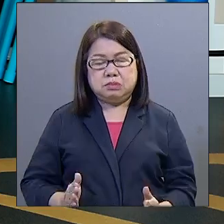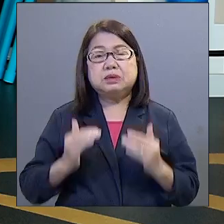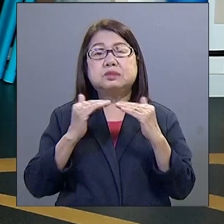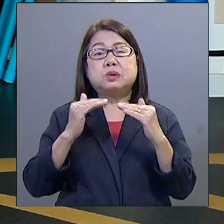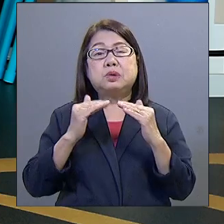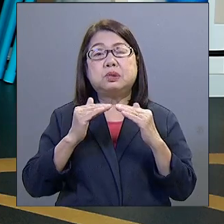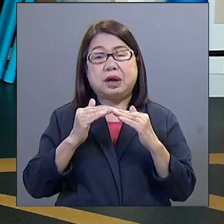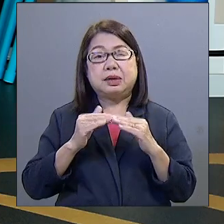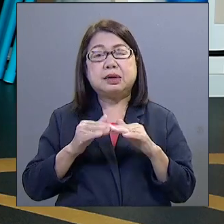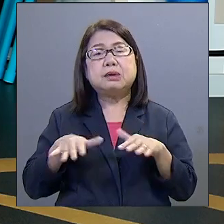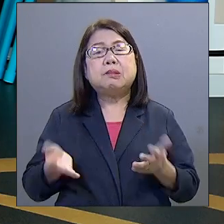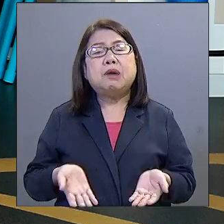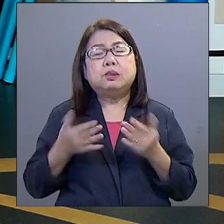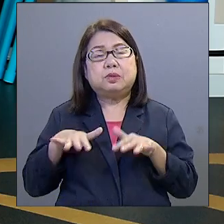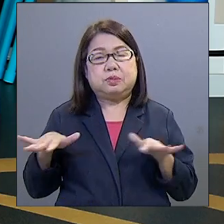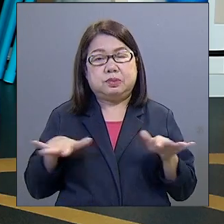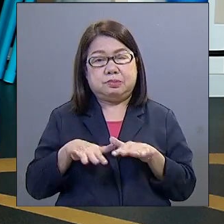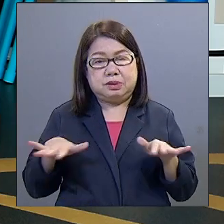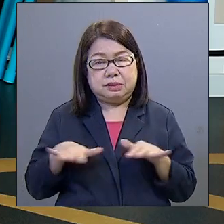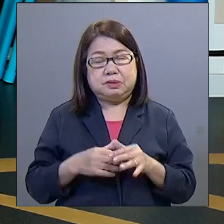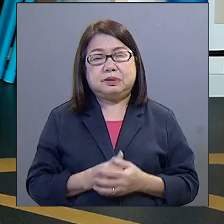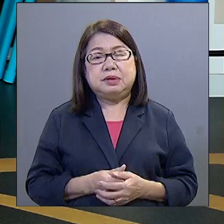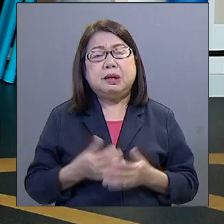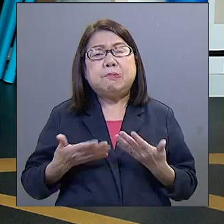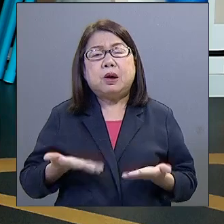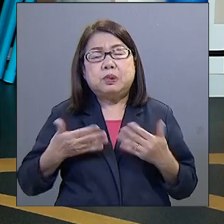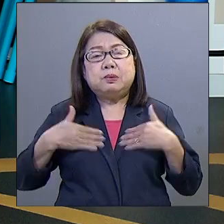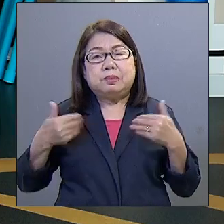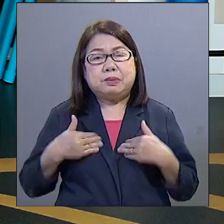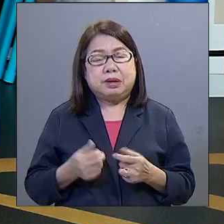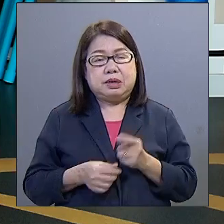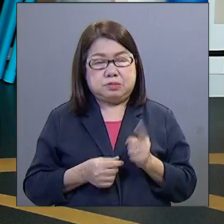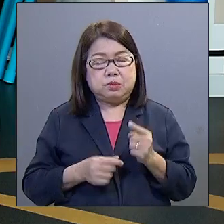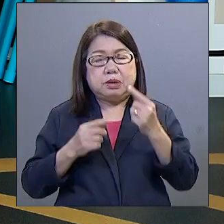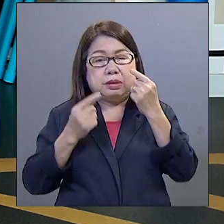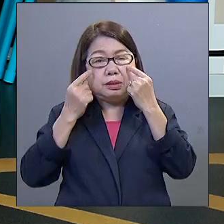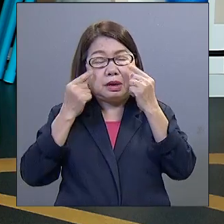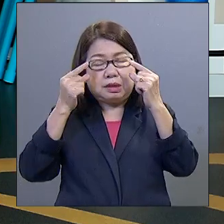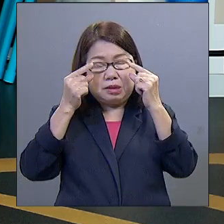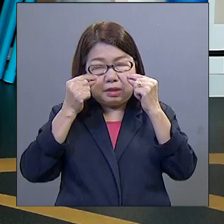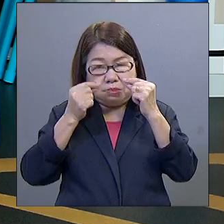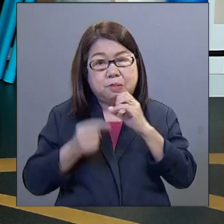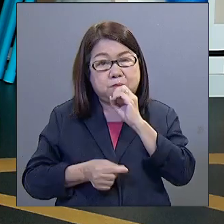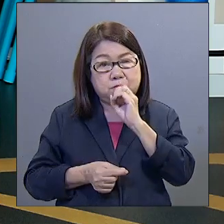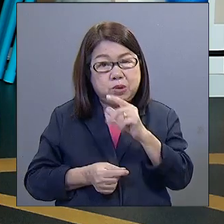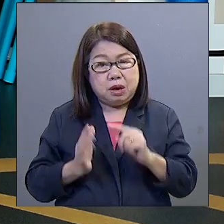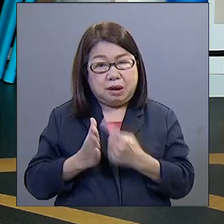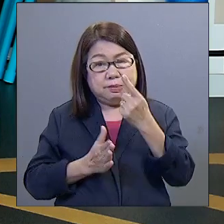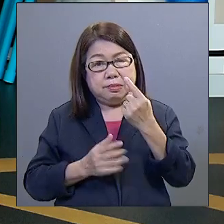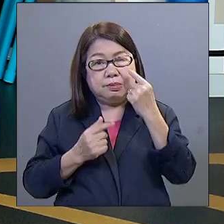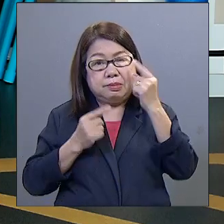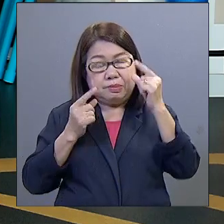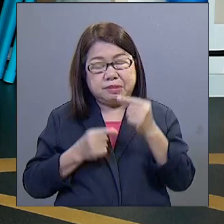ใช่ค่ะท่านี้เป็นท่ายืนสบายๆเนาะหลับตาอย่างเดียวเดี๋ยวพอบอกเริ่มให้หลับตาได้เลยนะคะไปเริ่